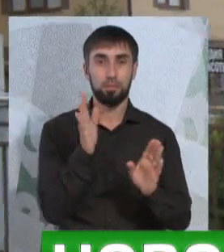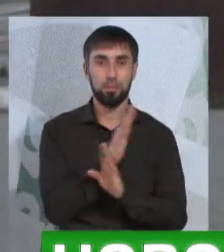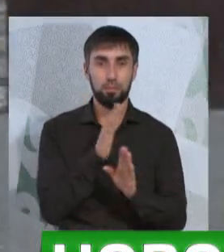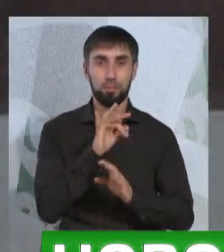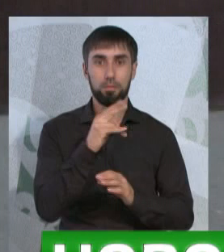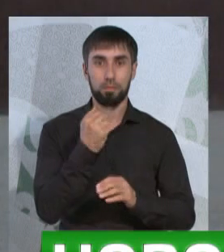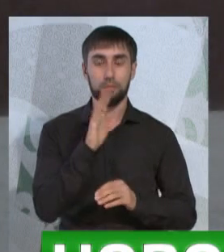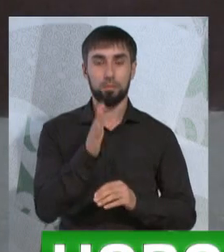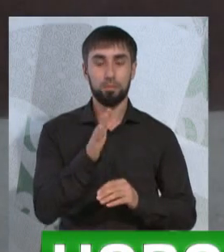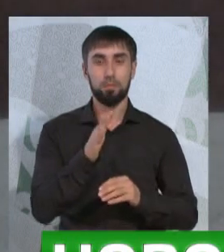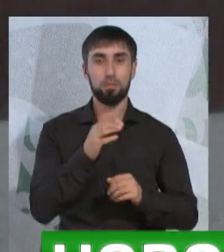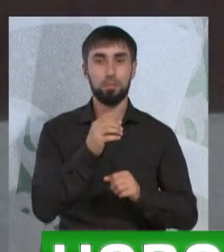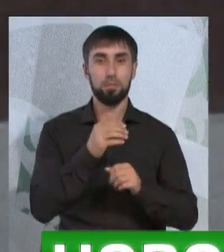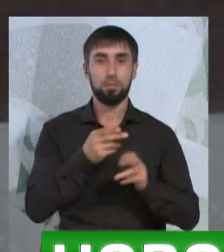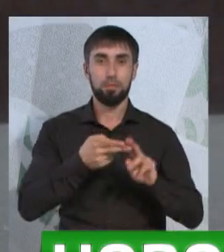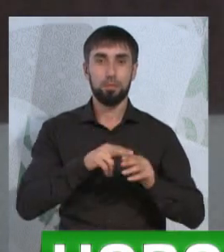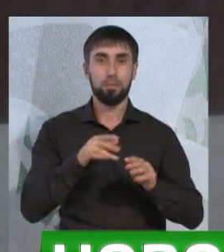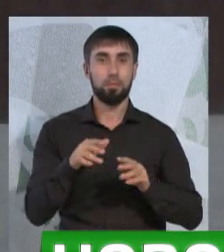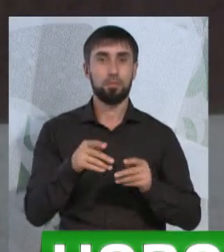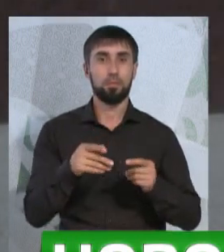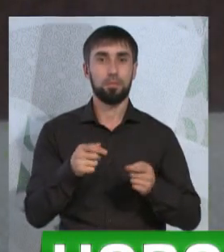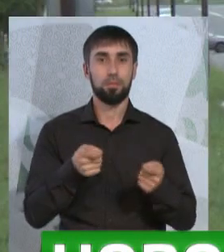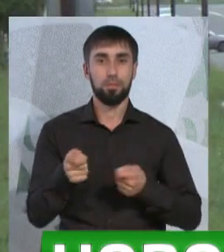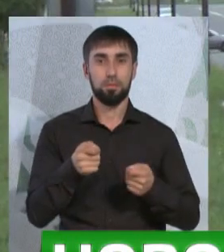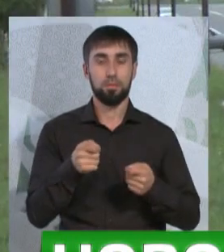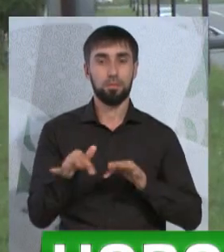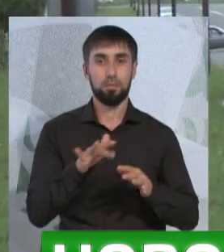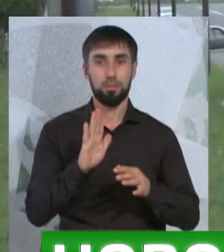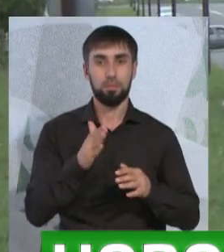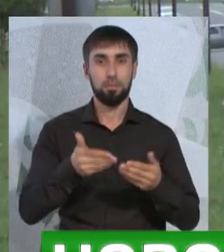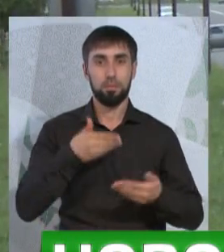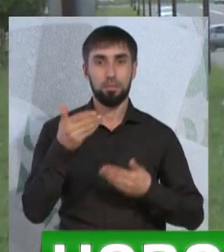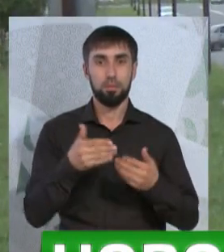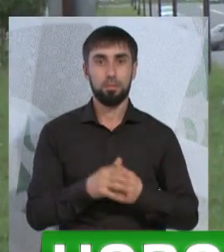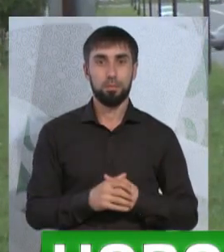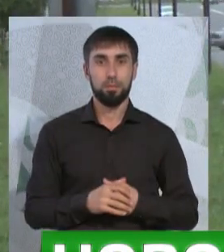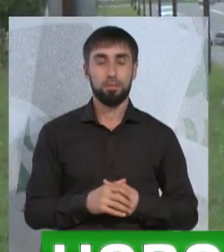столицы, будут возбуждать административные дела. Хава Газикова, Ахмед Гандаров, Новости 24.